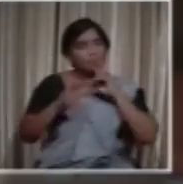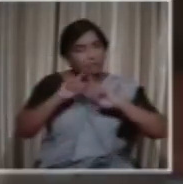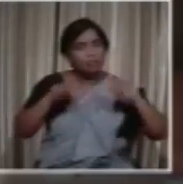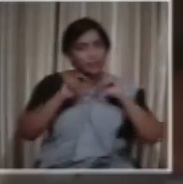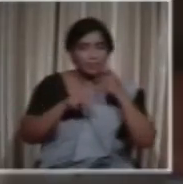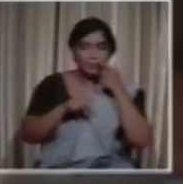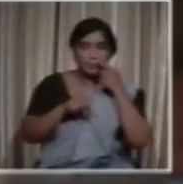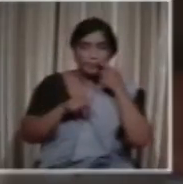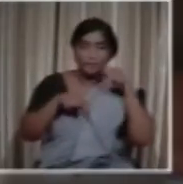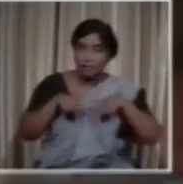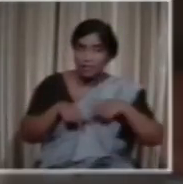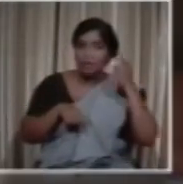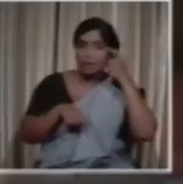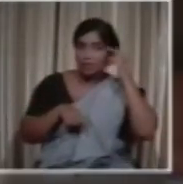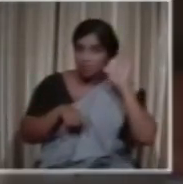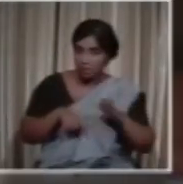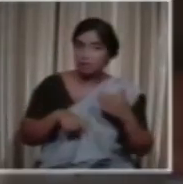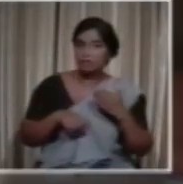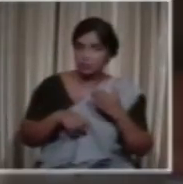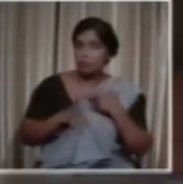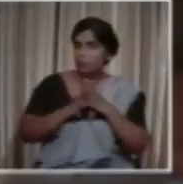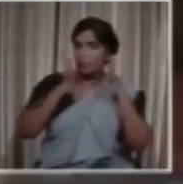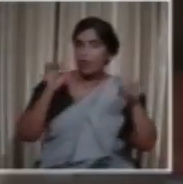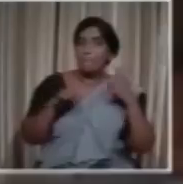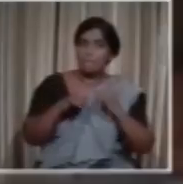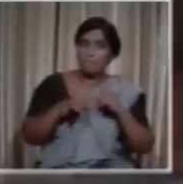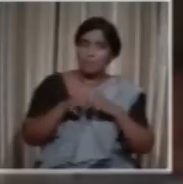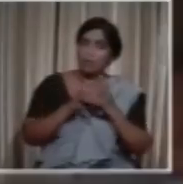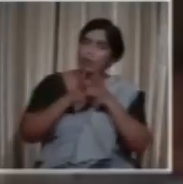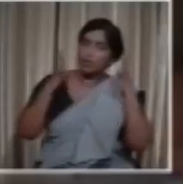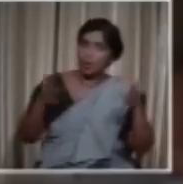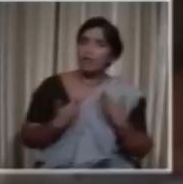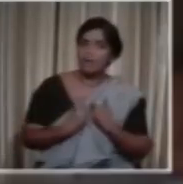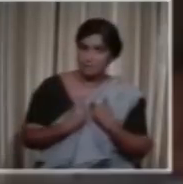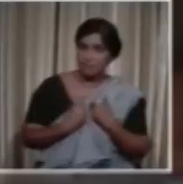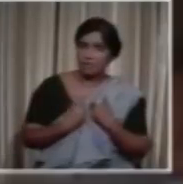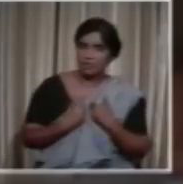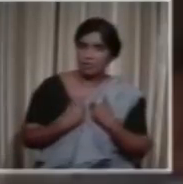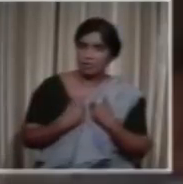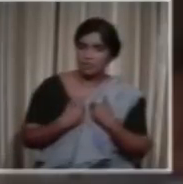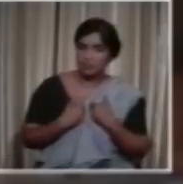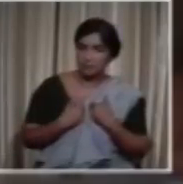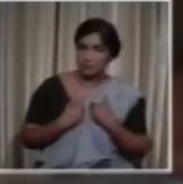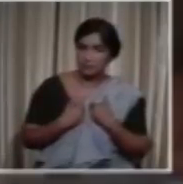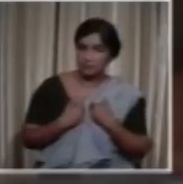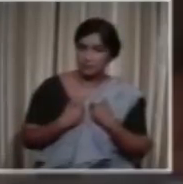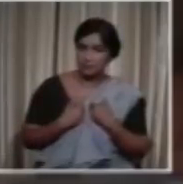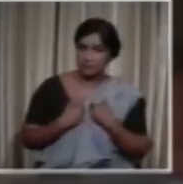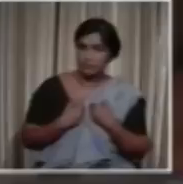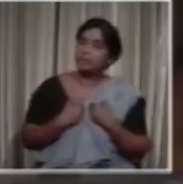e anuwa api danagannata ona apita vishala prashna rashiyak thiyena iten api me